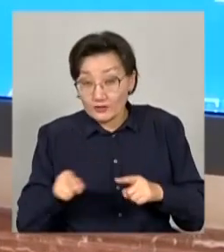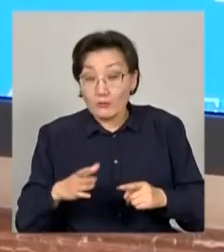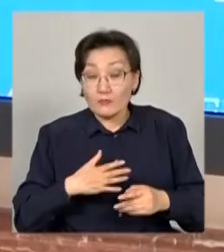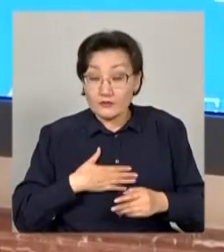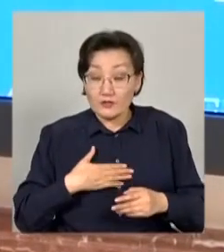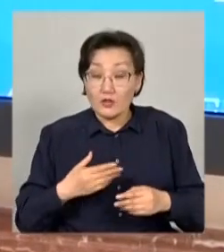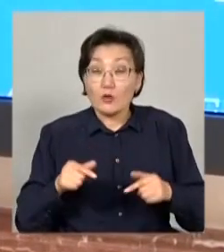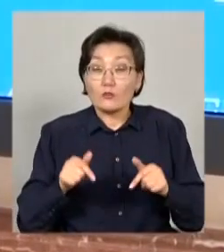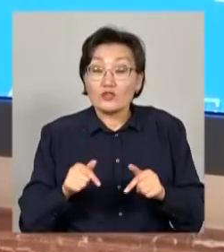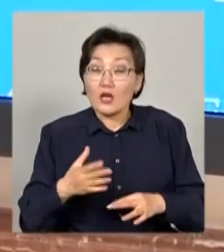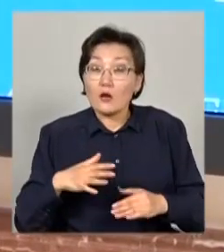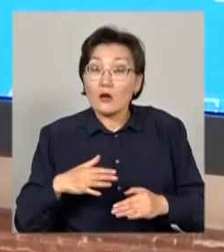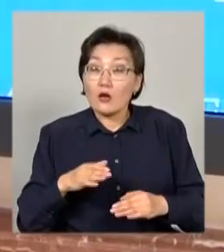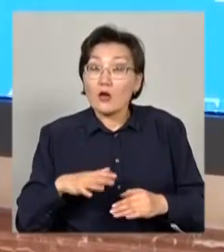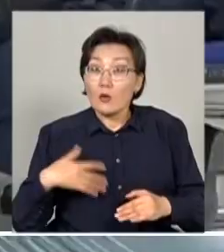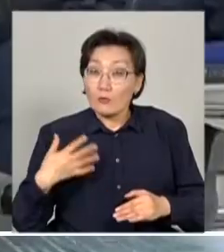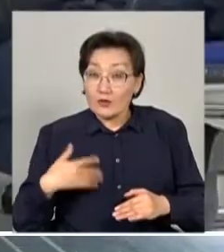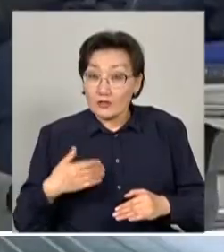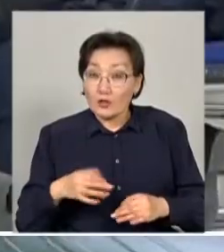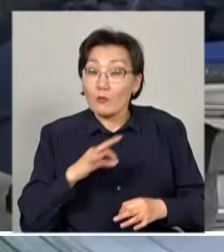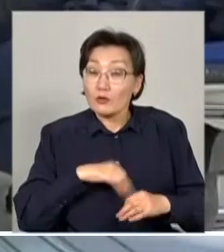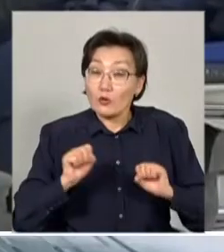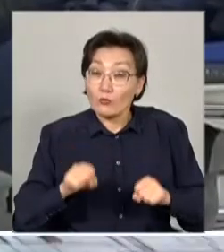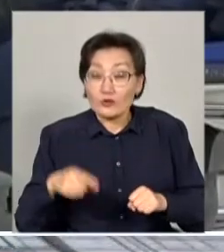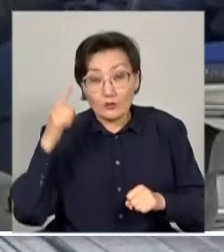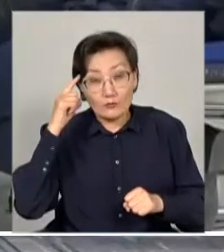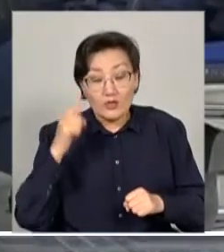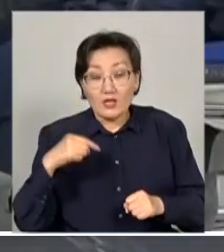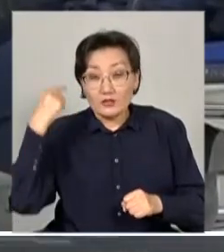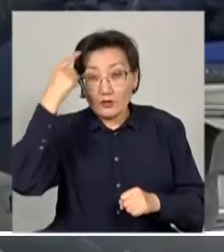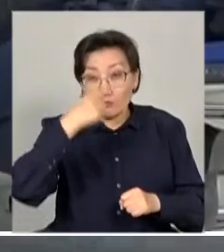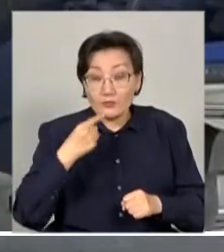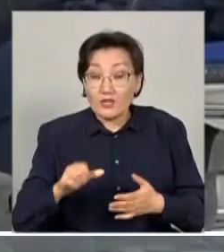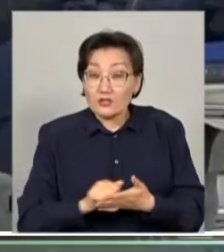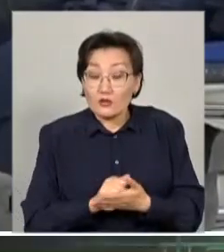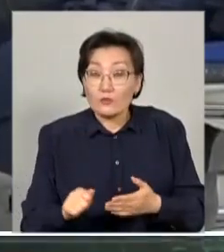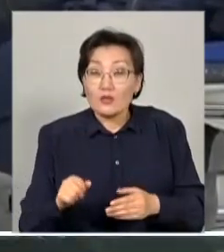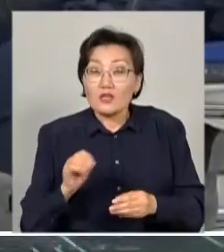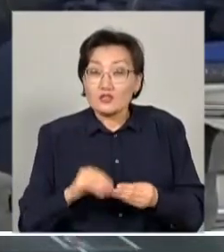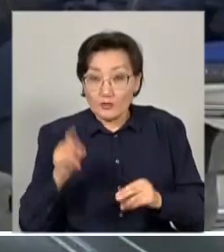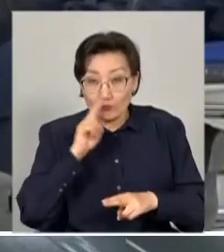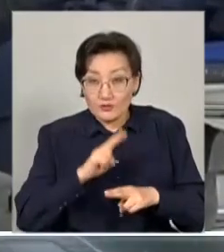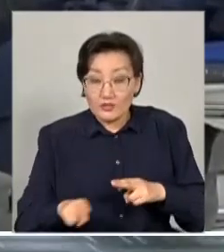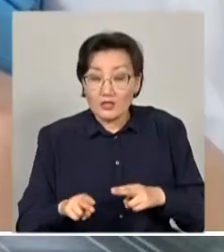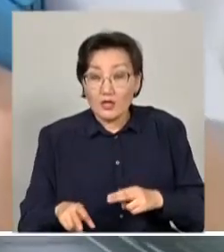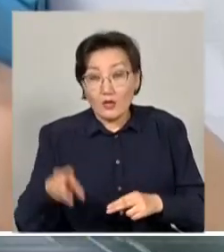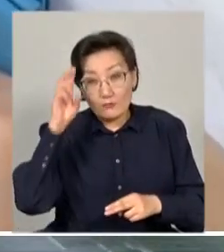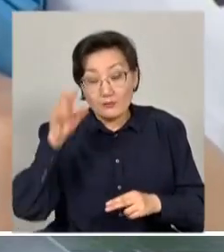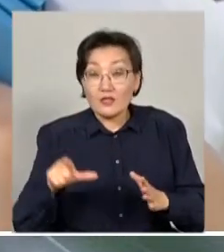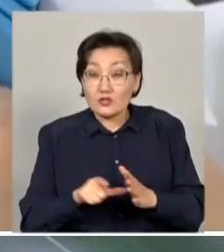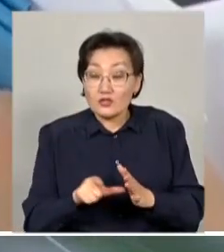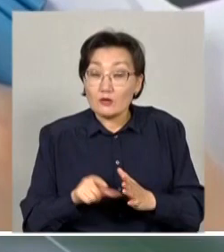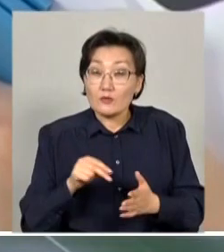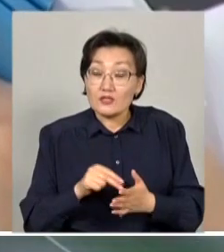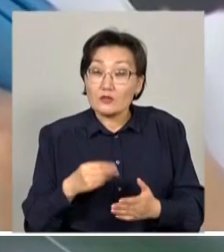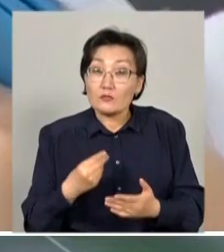оныңға осы жерде пайдалануға болады, деп мен ойлаймын. Бұдан өзге жеке куәлігін жиі жоғалтатын қазақстандықтар үшін мемлекеттік бар сомасы өседі. Сондай-ақ